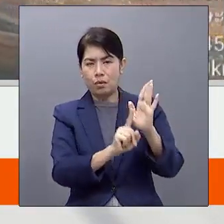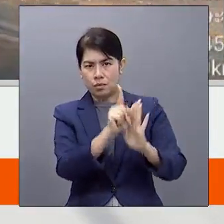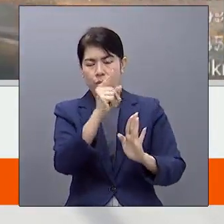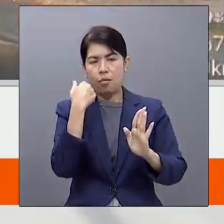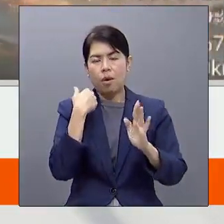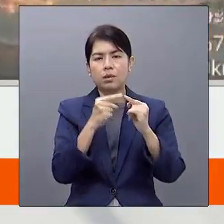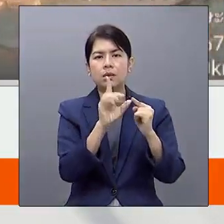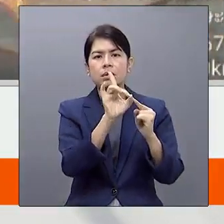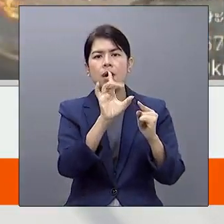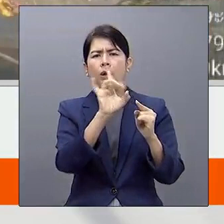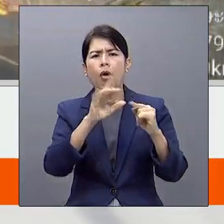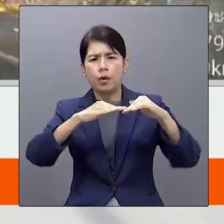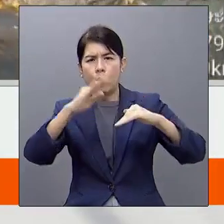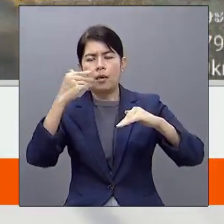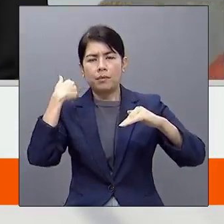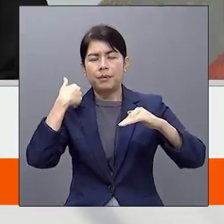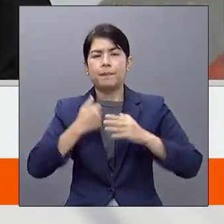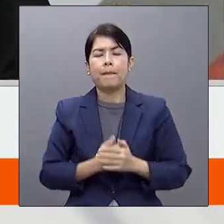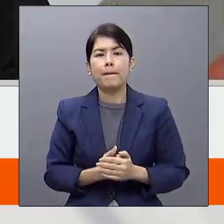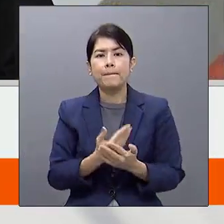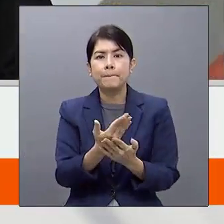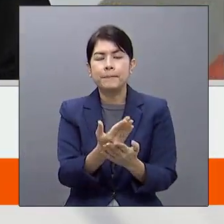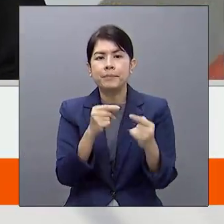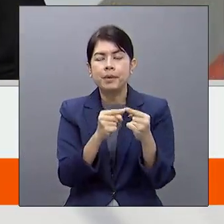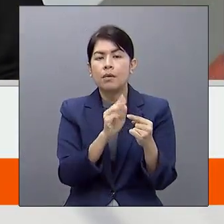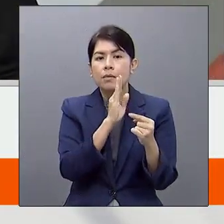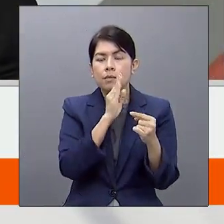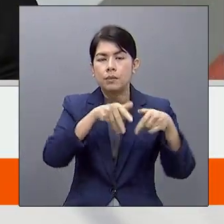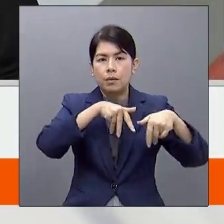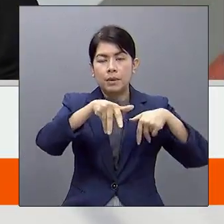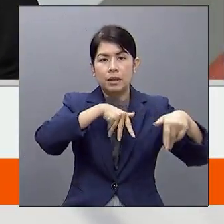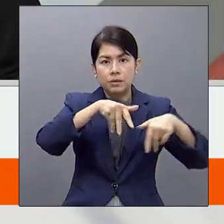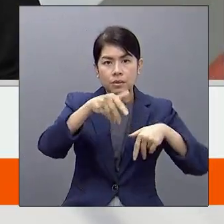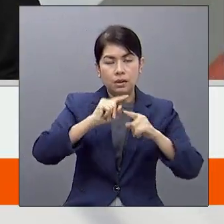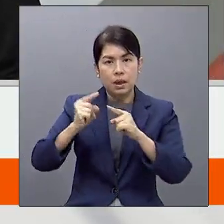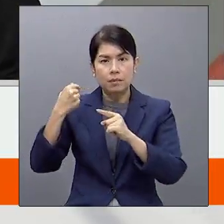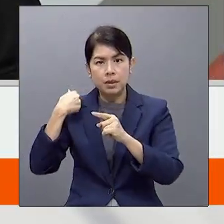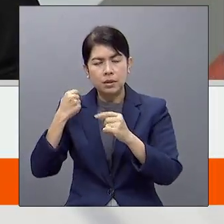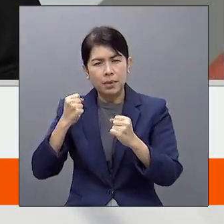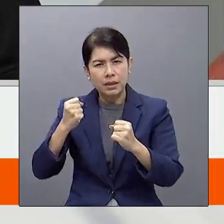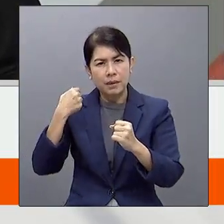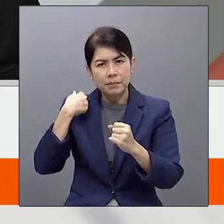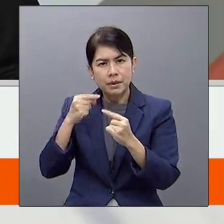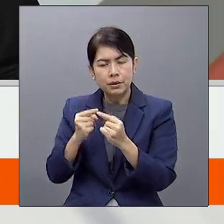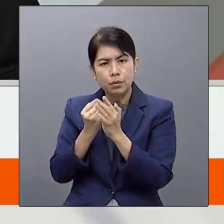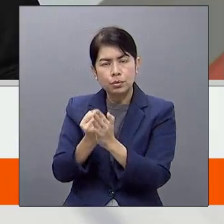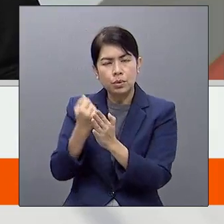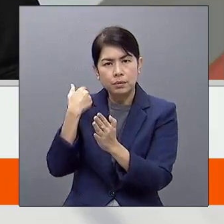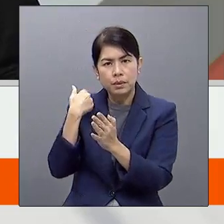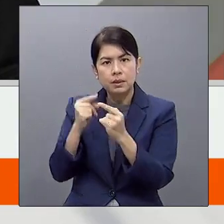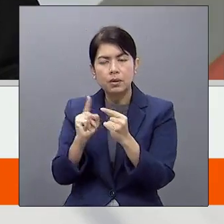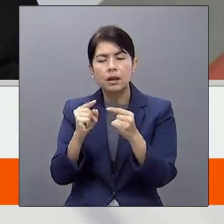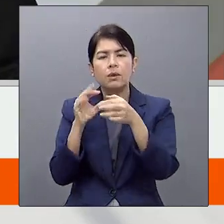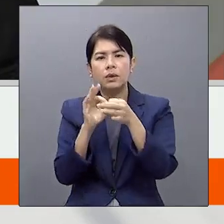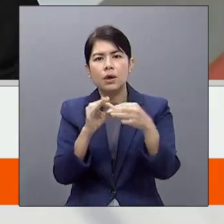แย่อยู่ครับ ดูเหมือนว่าที่ผ่านมาเนี่ยภาคพลเมืองภาคประชาชนพยายามจะขับเคลื่อนเรื่องนี้ในหลายมิตินะคะเรื่องของจุด